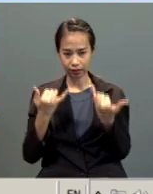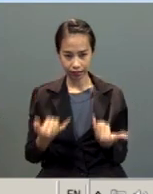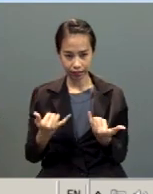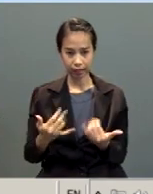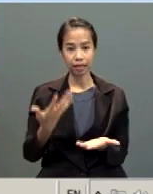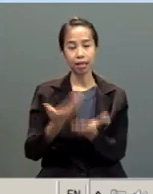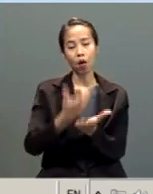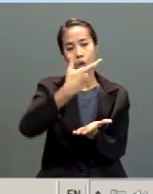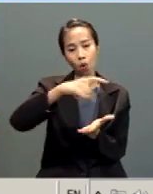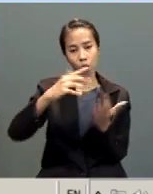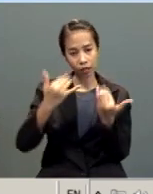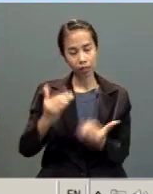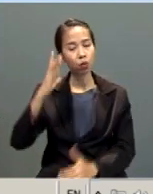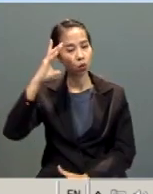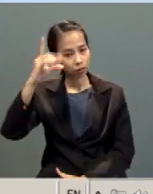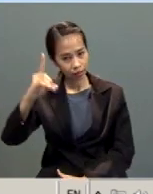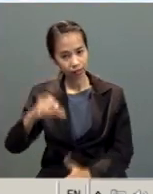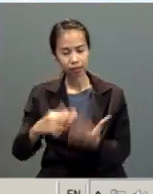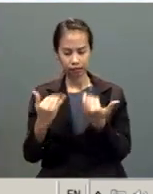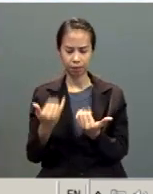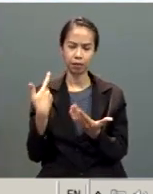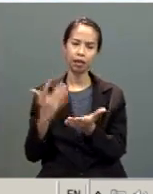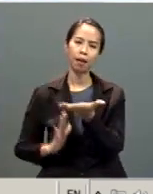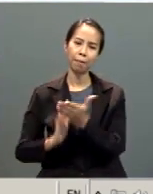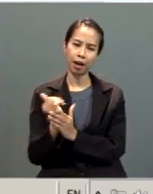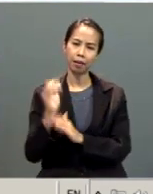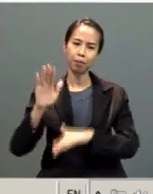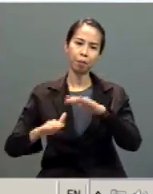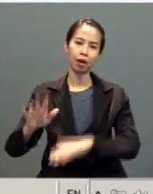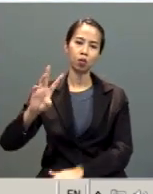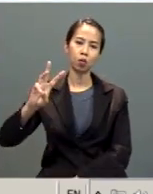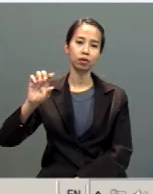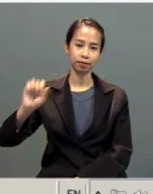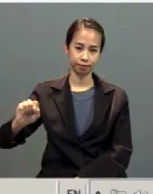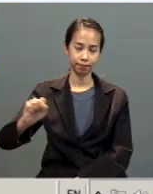แจ้งผลและโอนเงินเยียวยาวันนี้กับวันพรุ่งนี้2วันนี้นะคะมีผู้ผ่านเกณฑ์ประมาณ 6